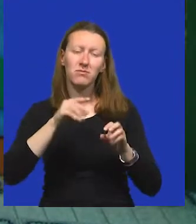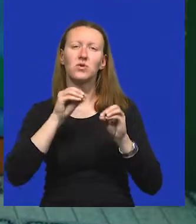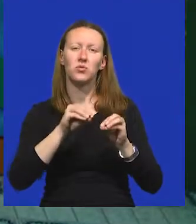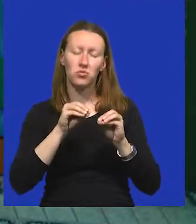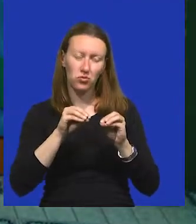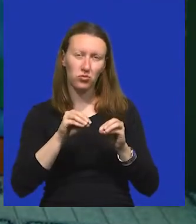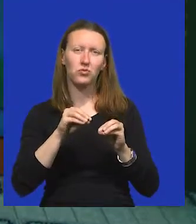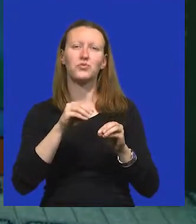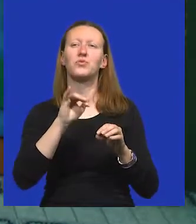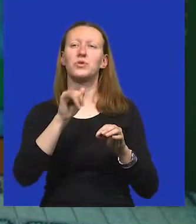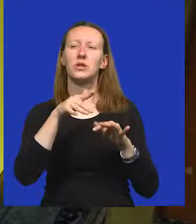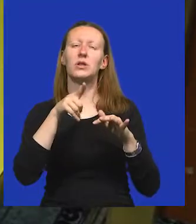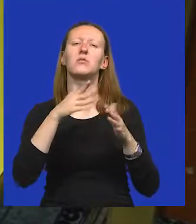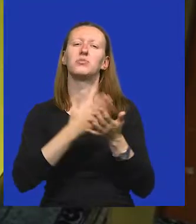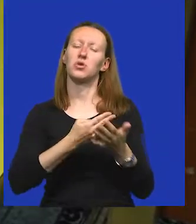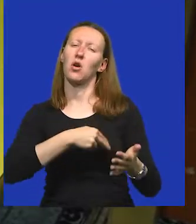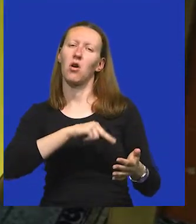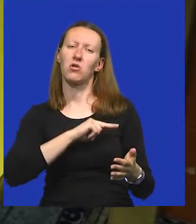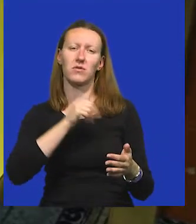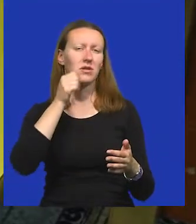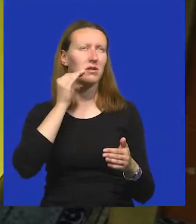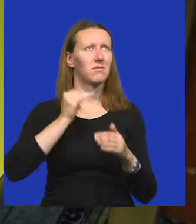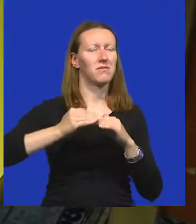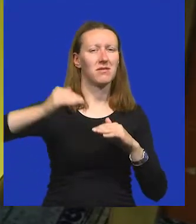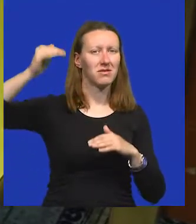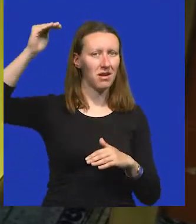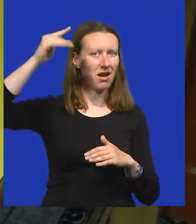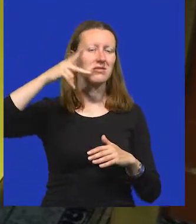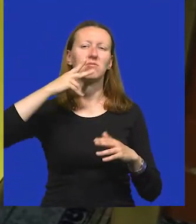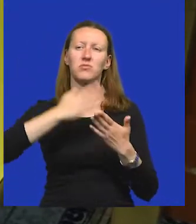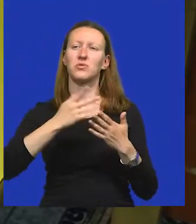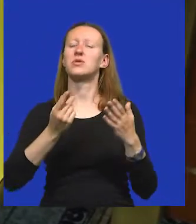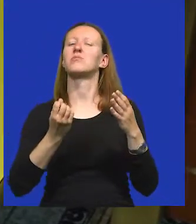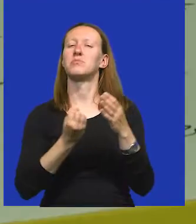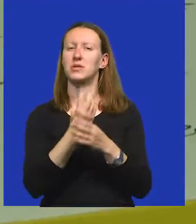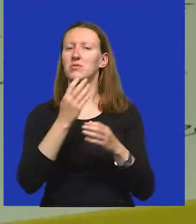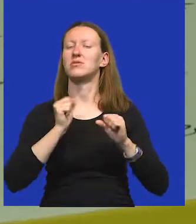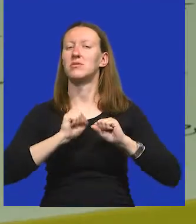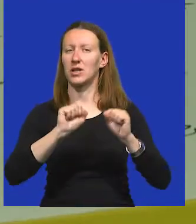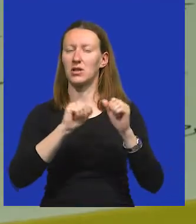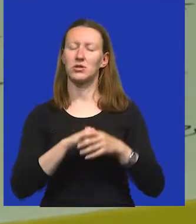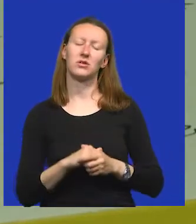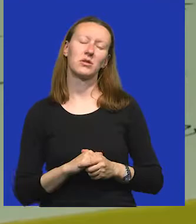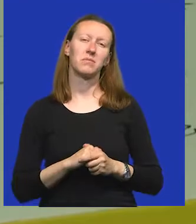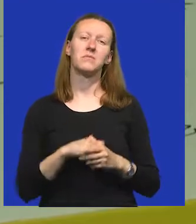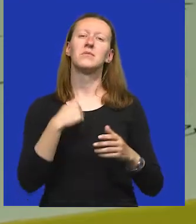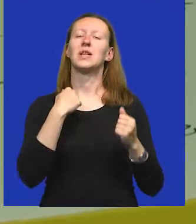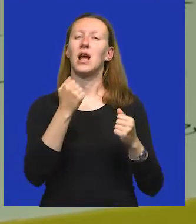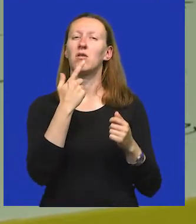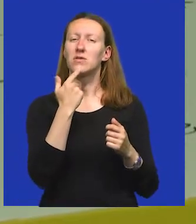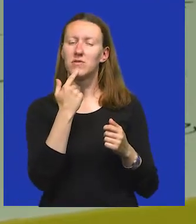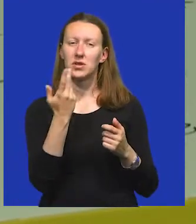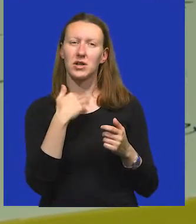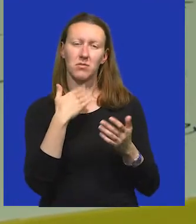il senso di cittadini responsabili verso la salvaguardia dell'ambiente. A me è